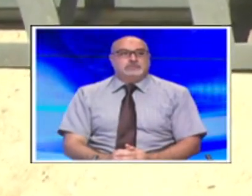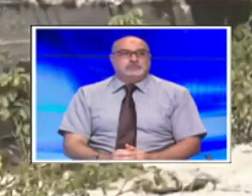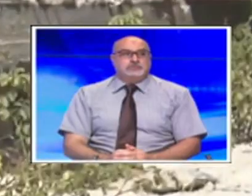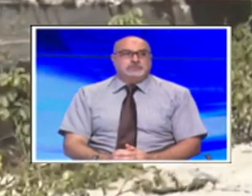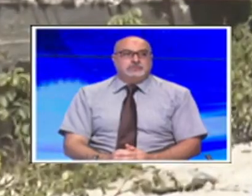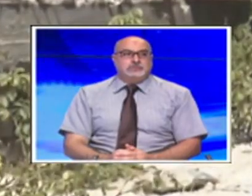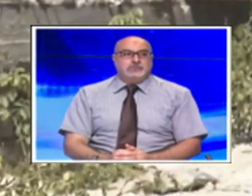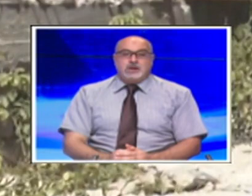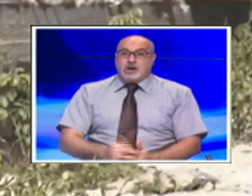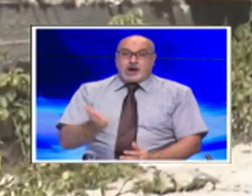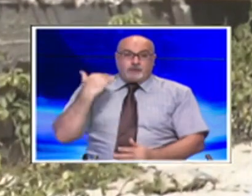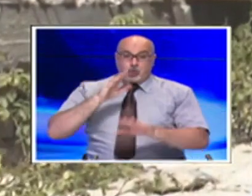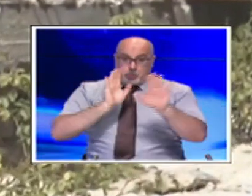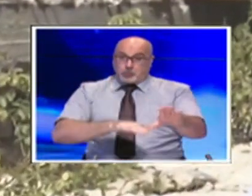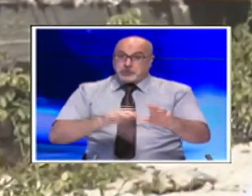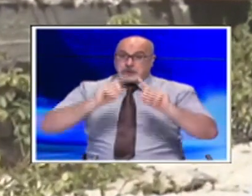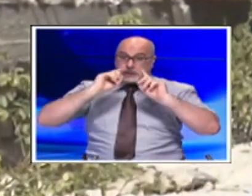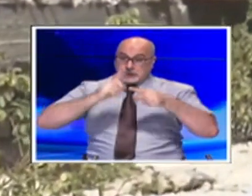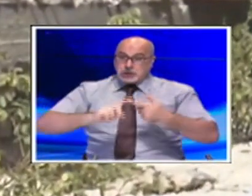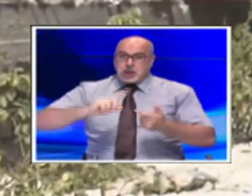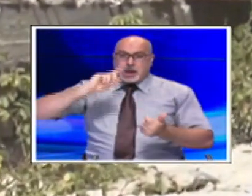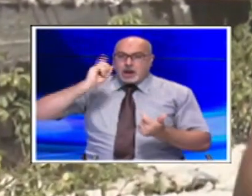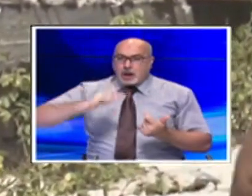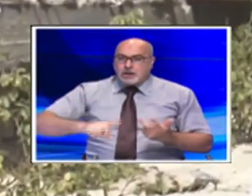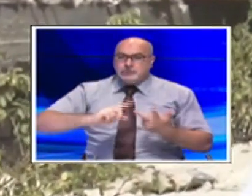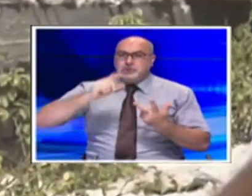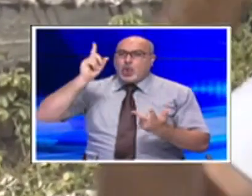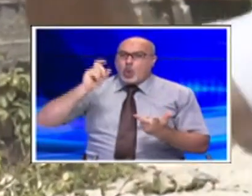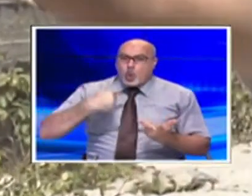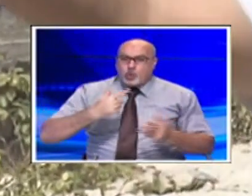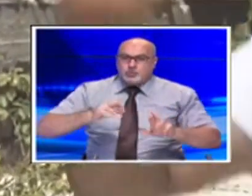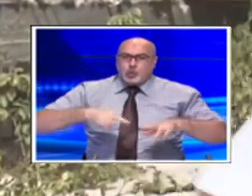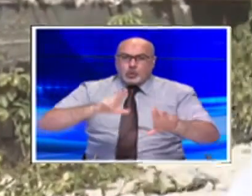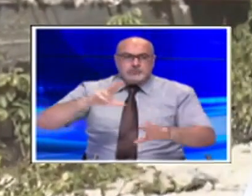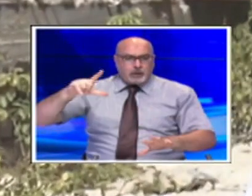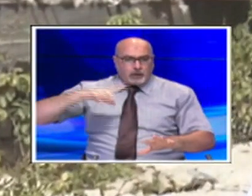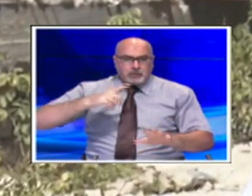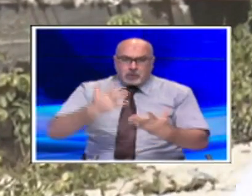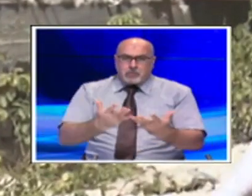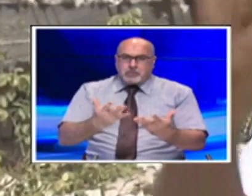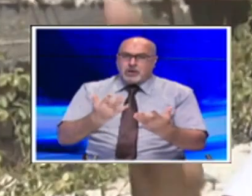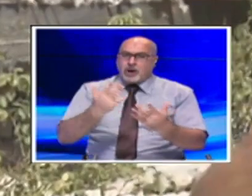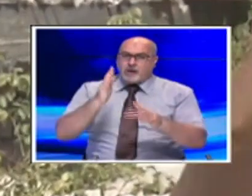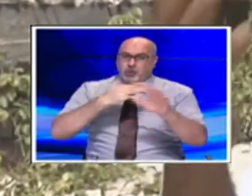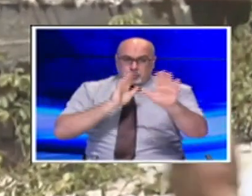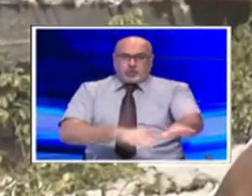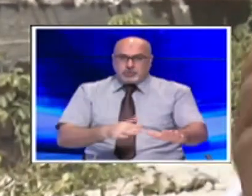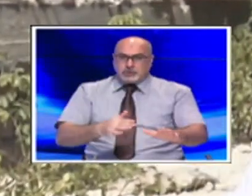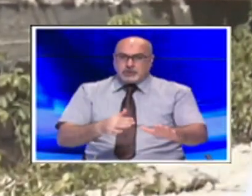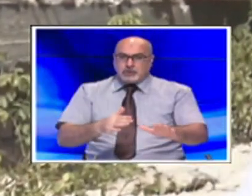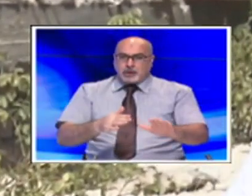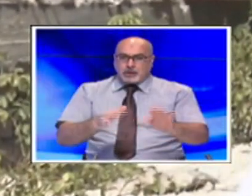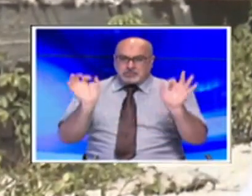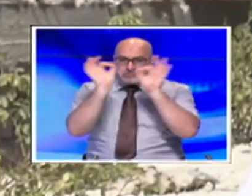وعدونا بالتريسيتي، وعدونا بغاز المدينه، وعدونا بالتصفيه، مصفات باش ننقذوا البجر من الاخر من التلوث والبيئه